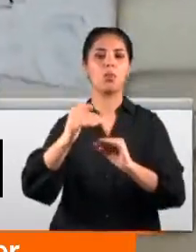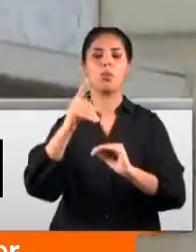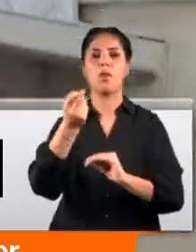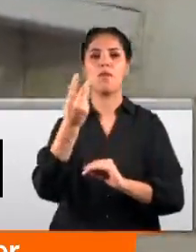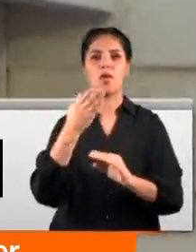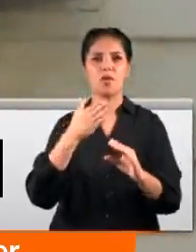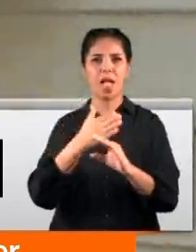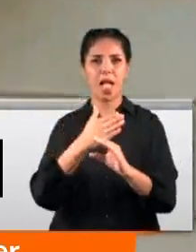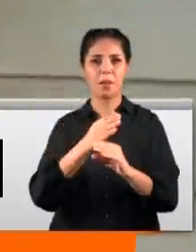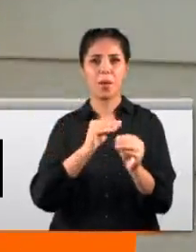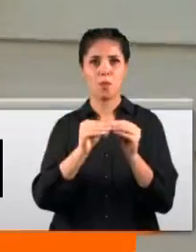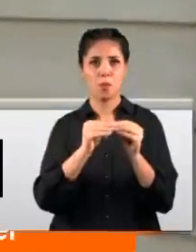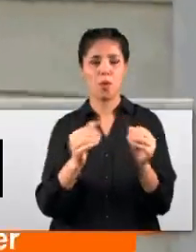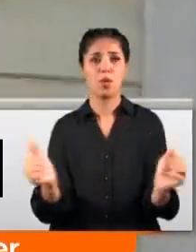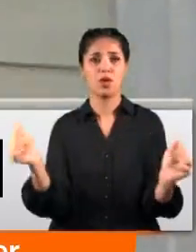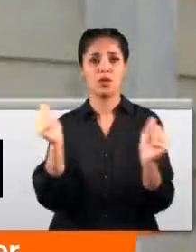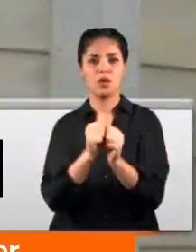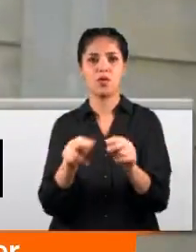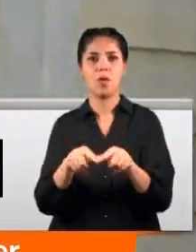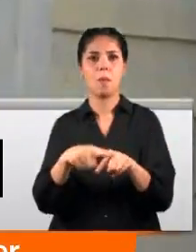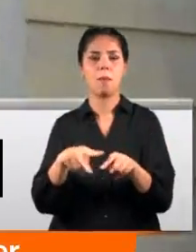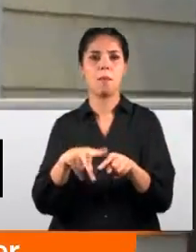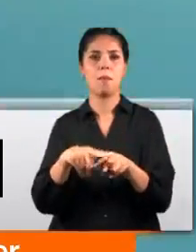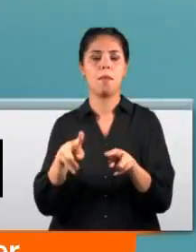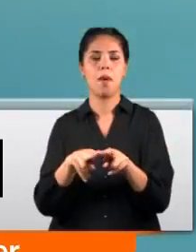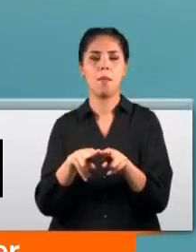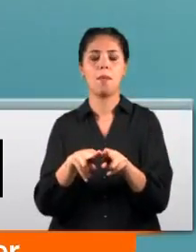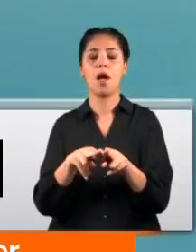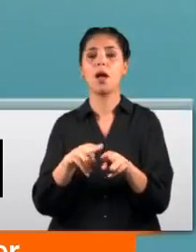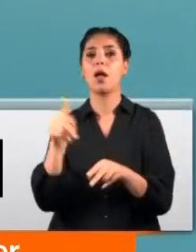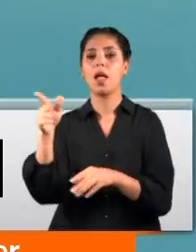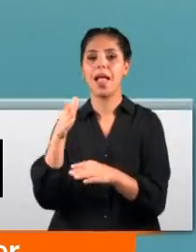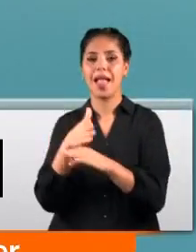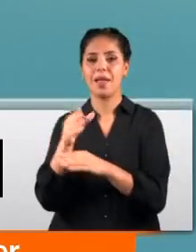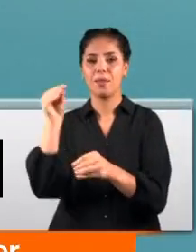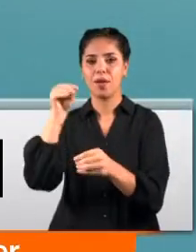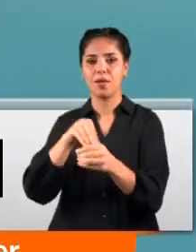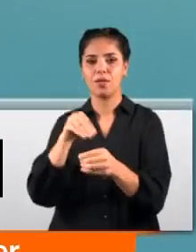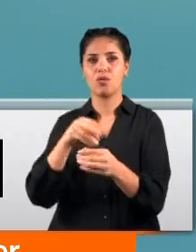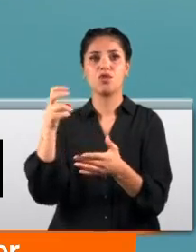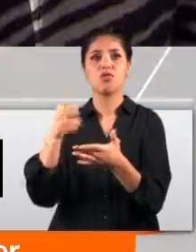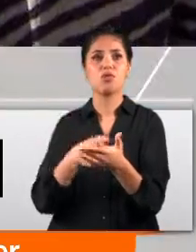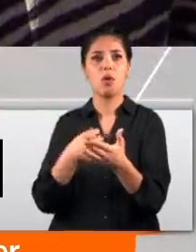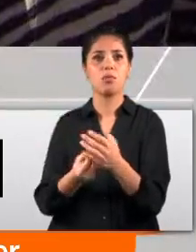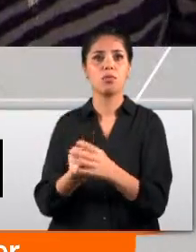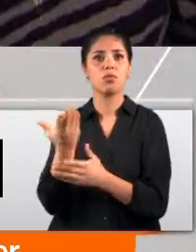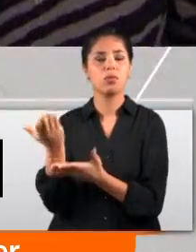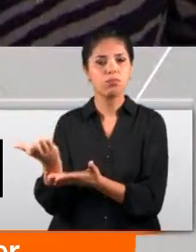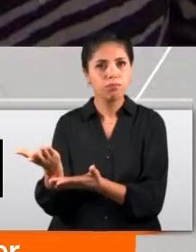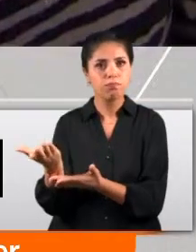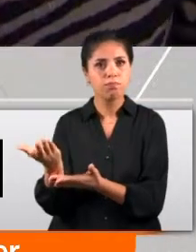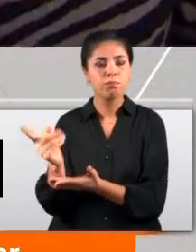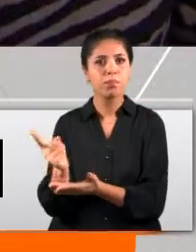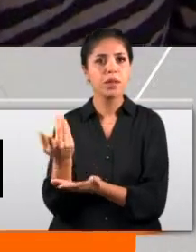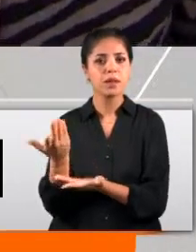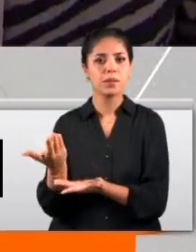skandalını atlatamadan Bu kez Mamak'ta bir Halk Ekmek bayisinden alınan ekmeğin içinden cam çıktı yediğimiz içtiğimiz